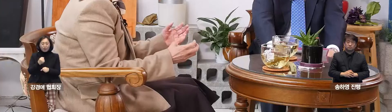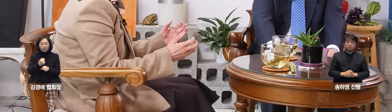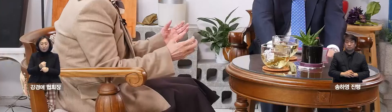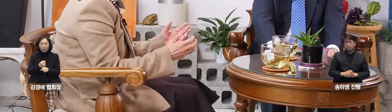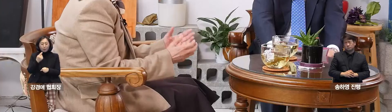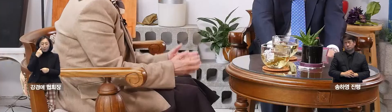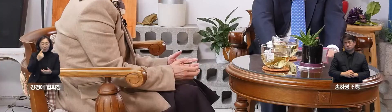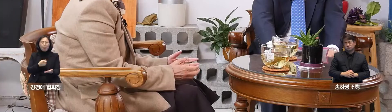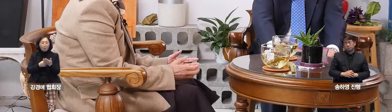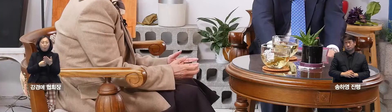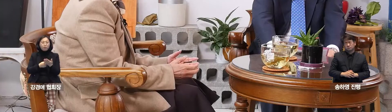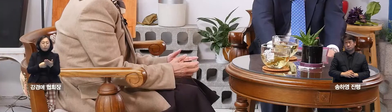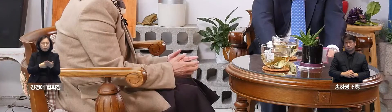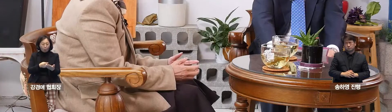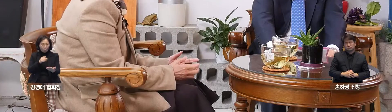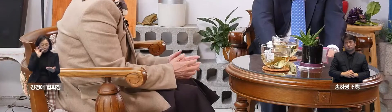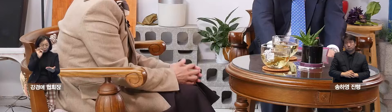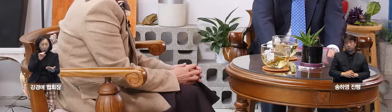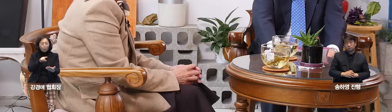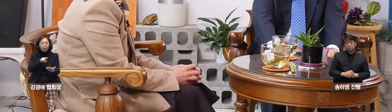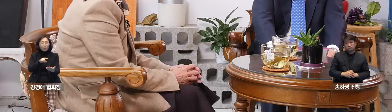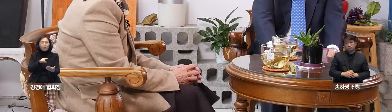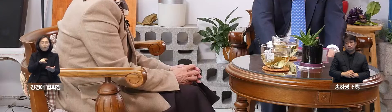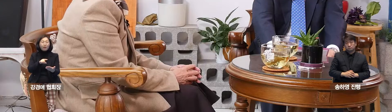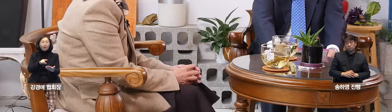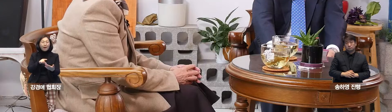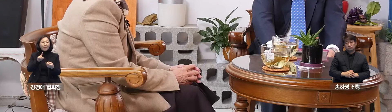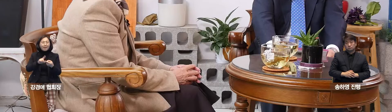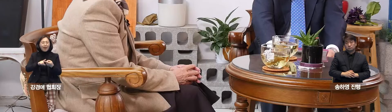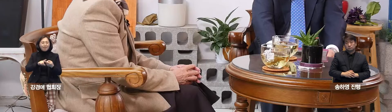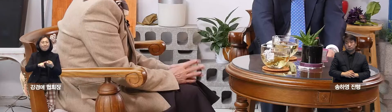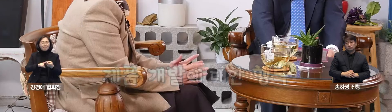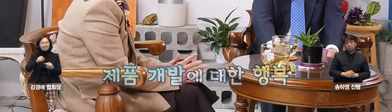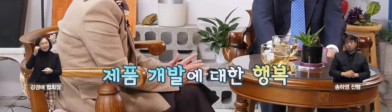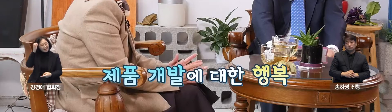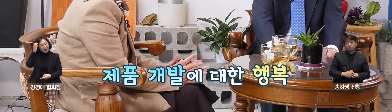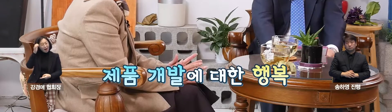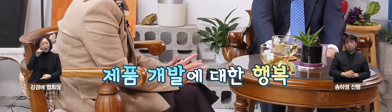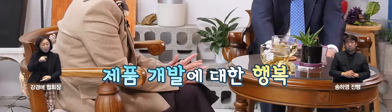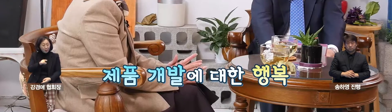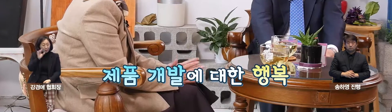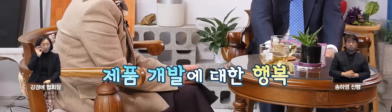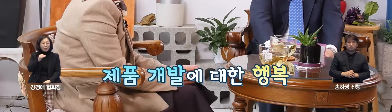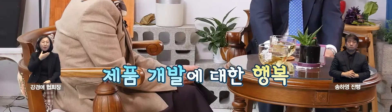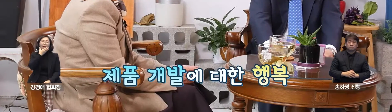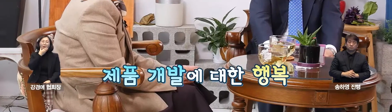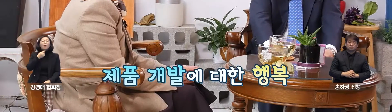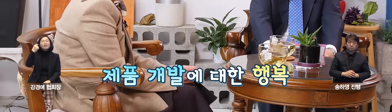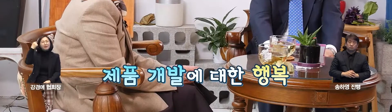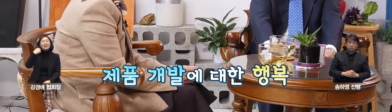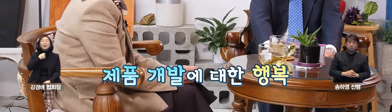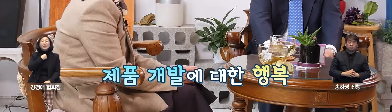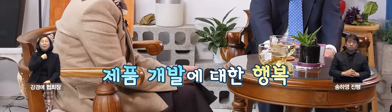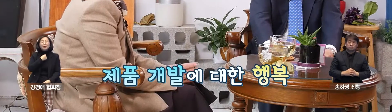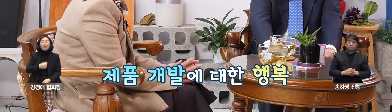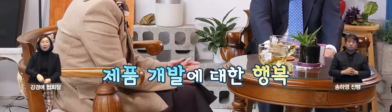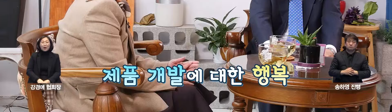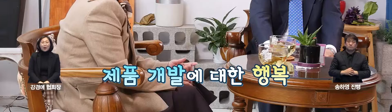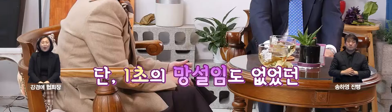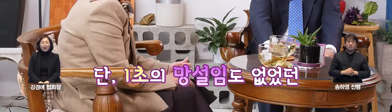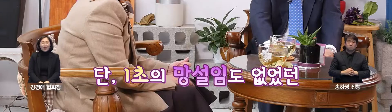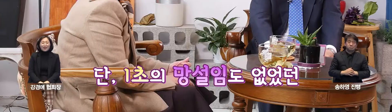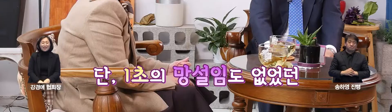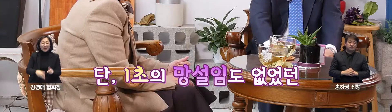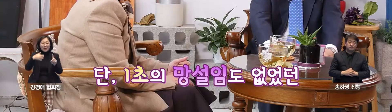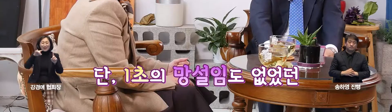눈에 보이는 뭔가를 만들고 이런 거에 대한 좀 행복을 느끼고 싶었습니다. 이런 것 때문에 단